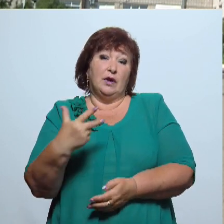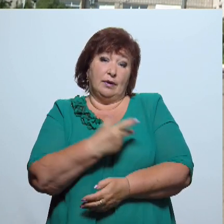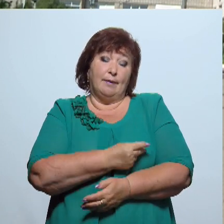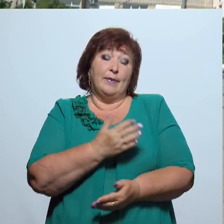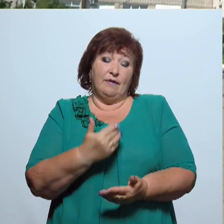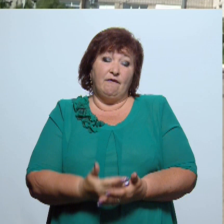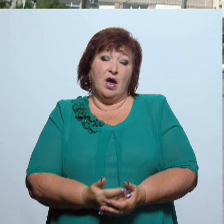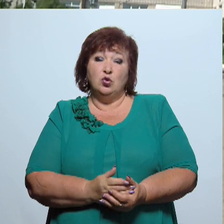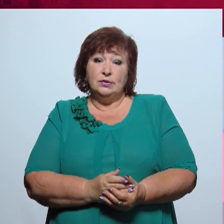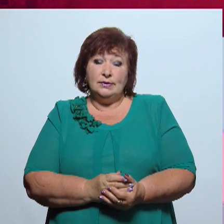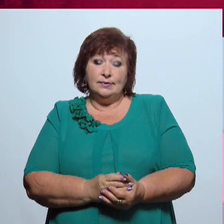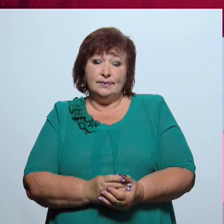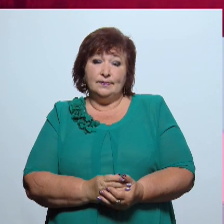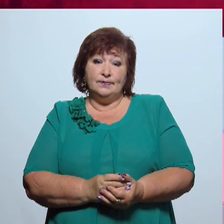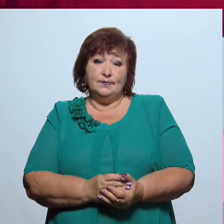Дроздов. Новости.